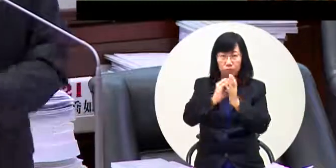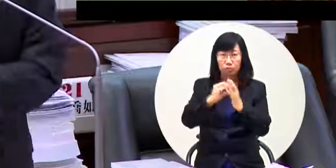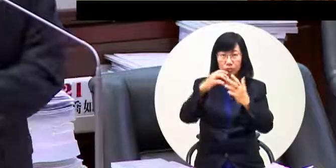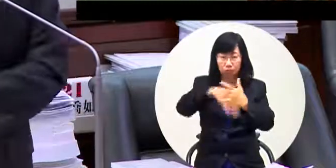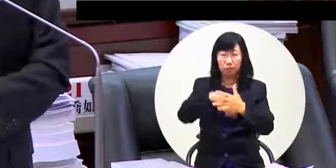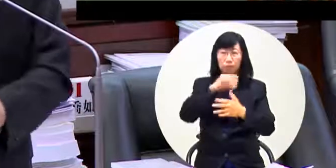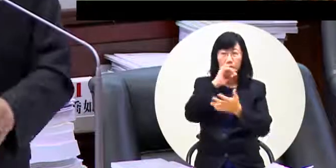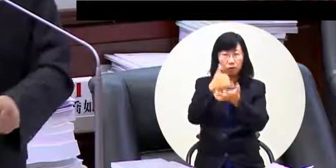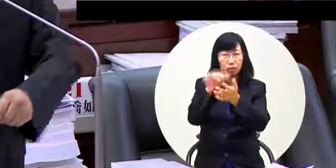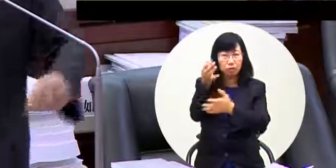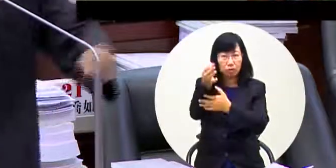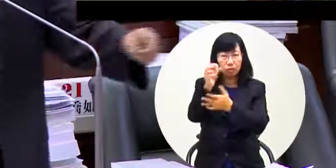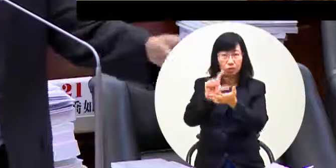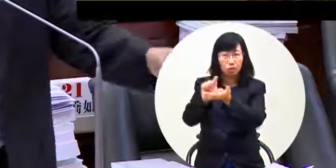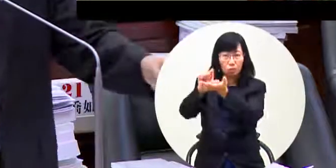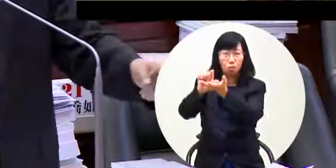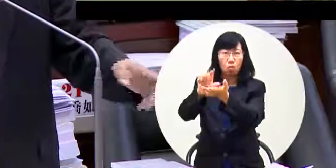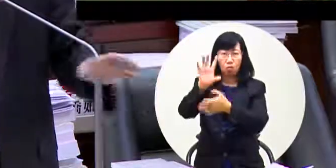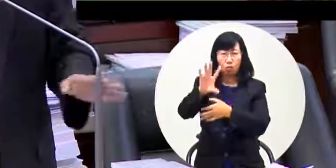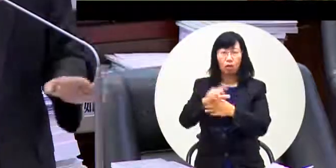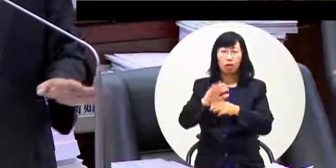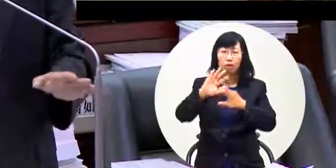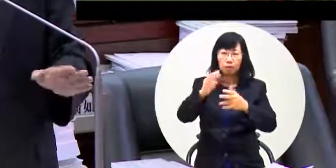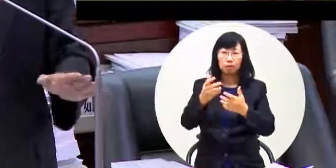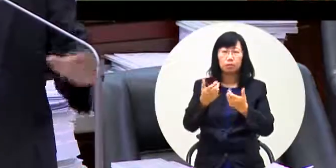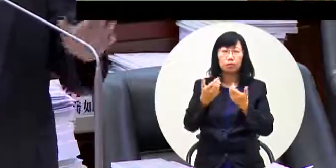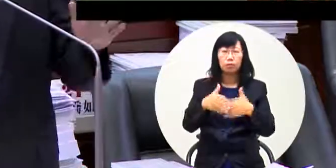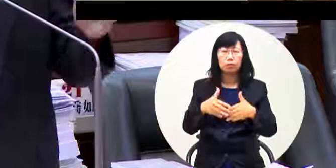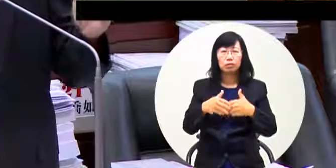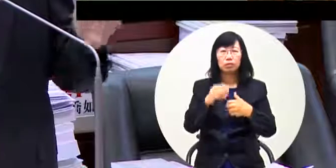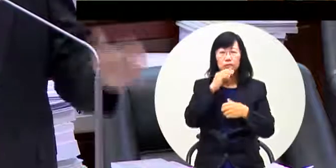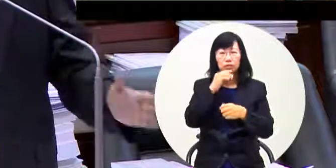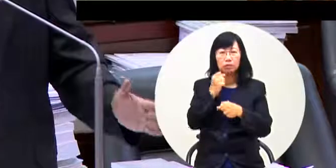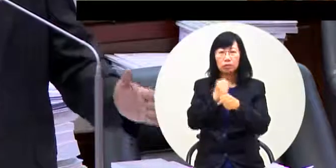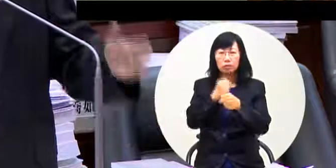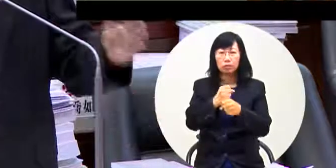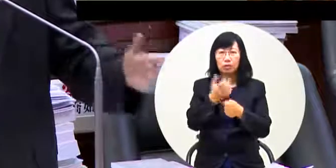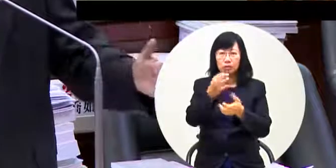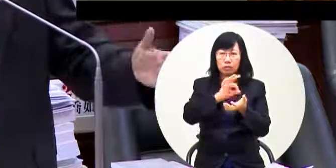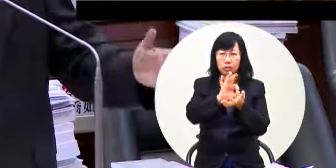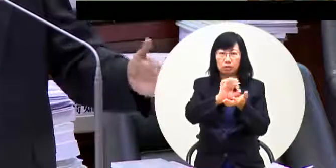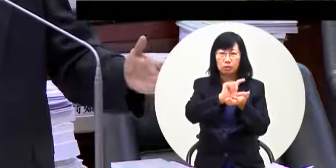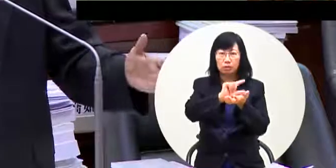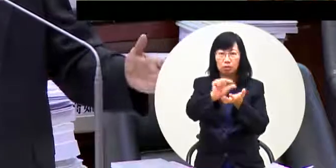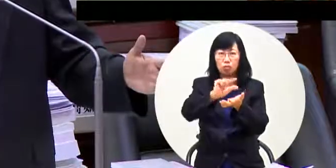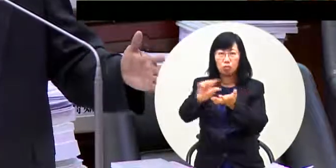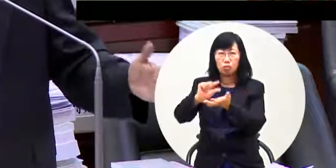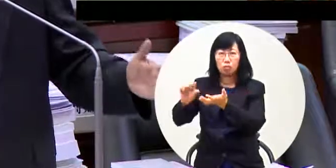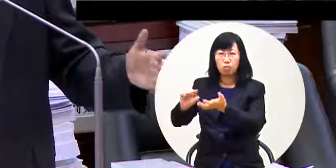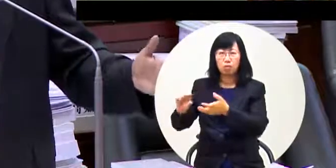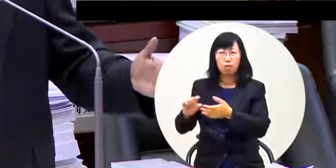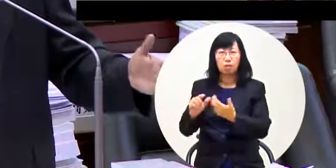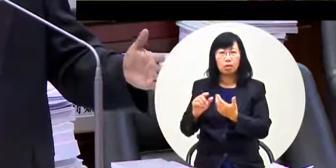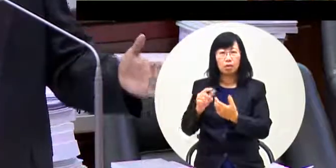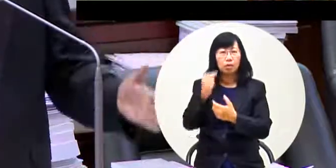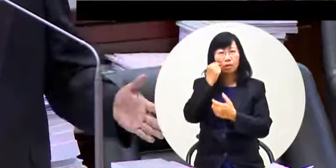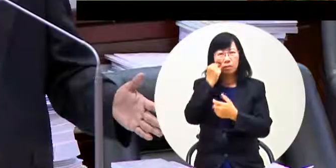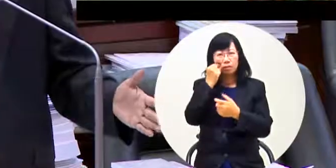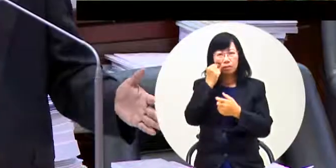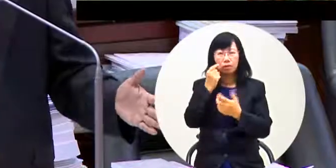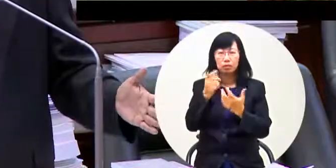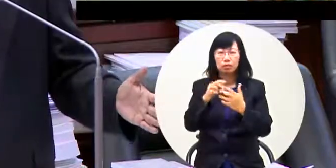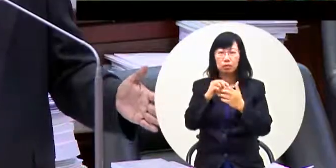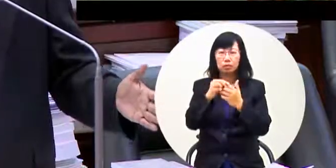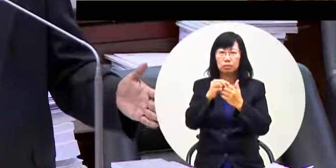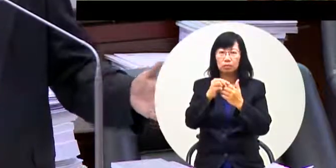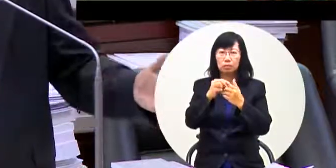那分掉那边，做到那边，几乎没有一个能够规划一个完整的健康的一个政策。我们等一下会做一个